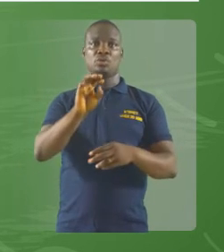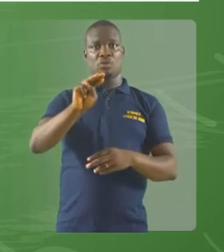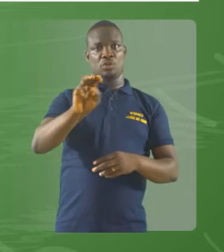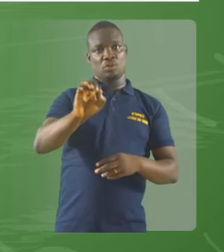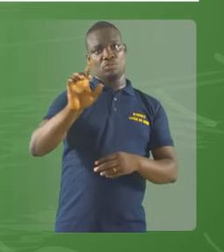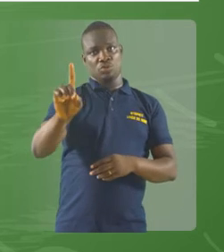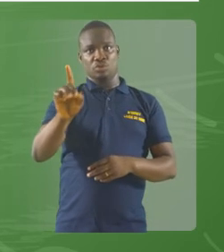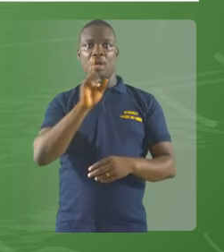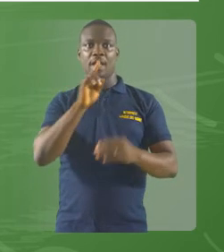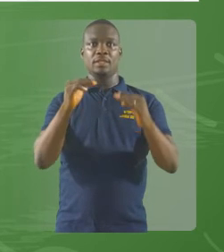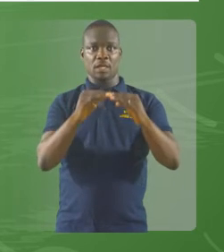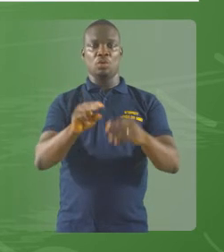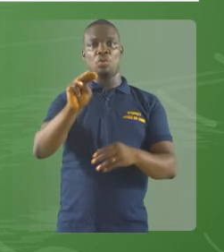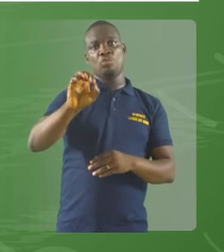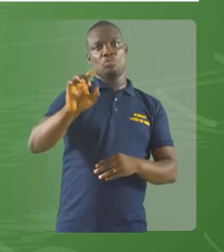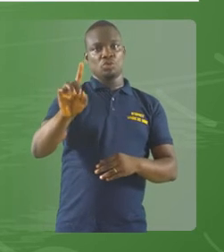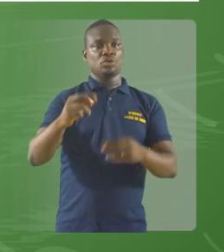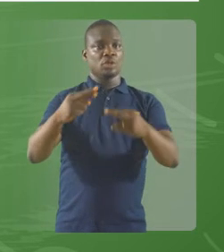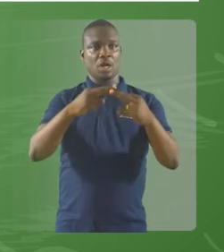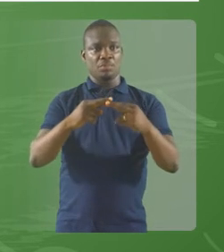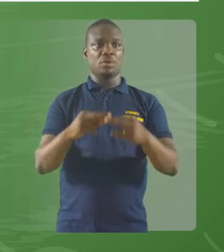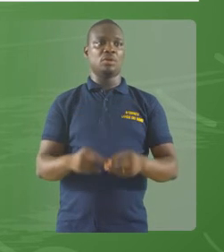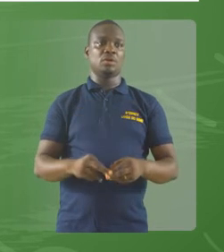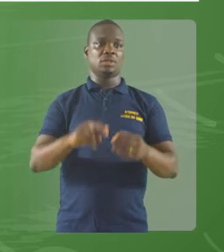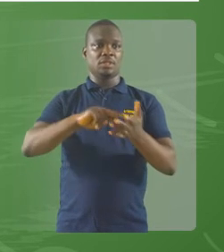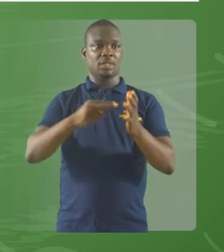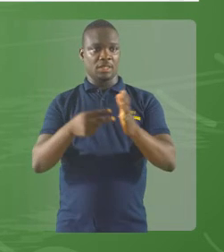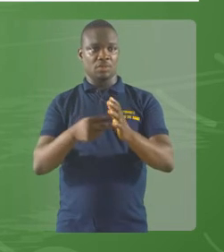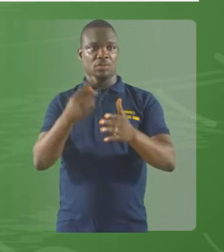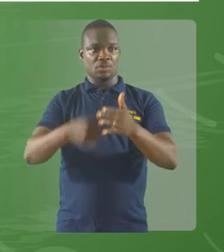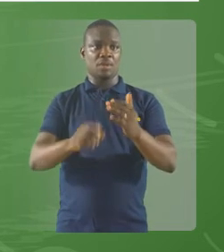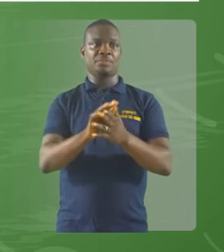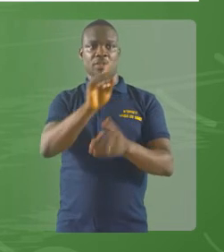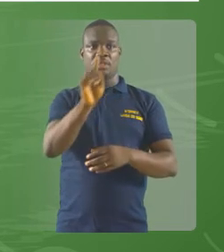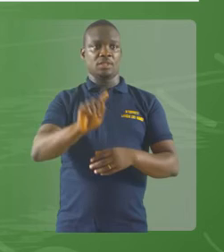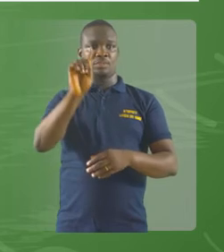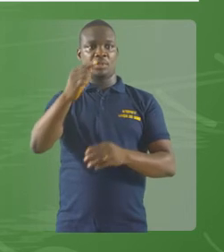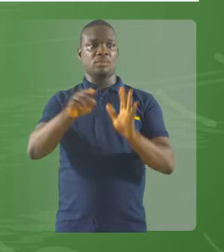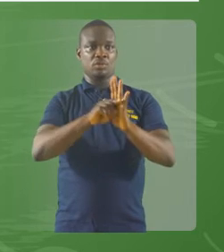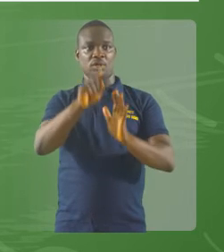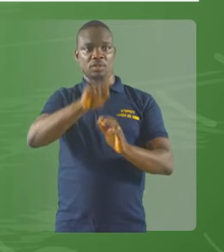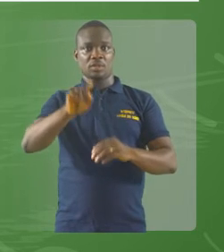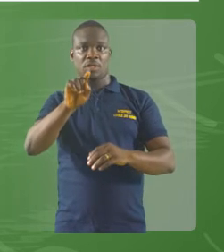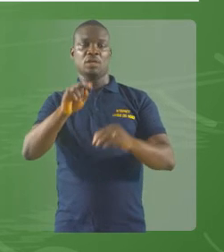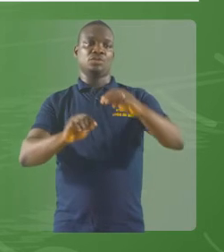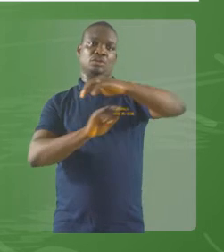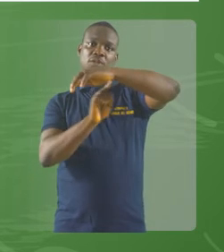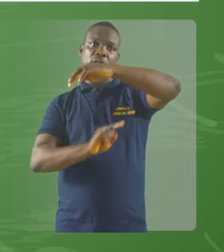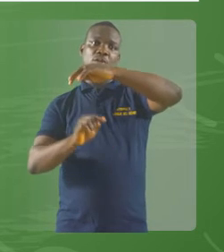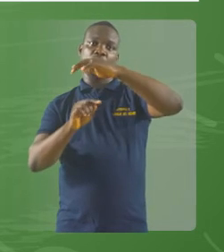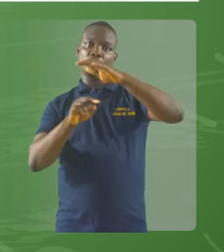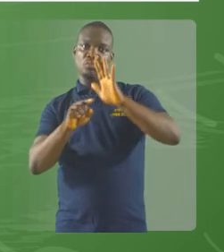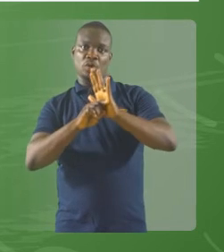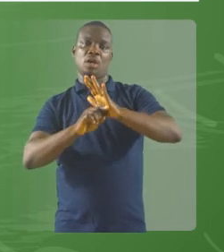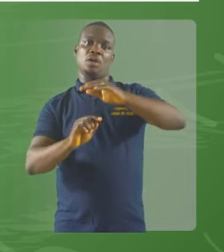module du rapport. Donc, ça va nous donner module de Z' moins oméga sur Z moins oméga, tout ça